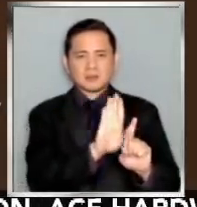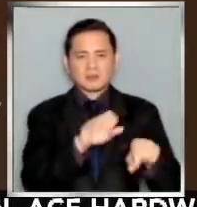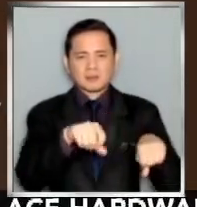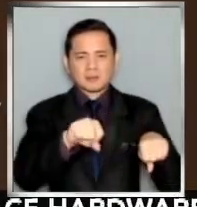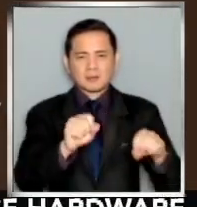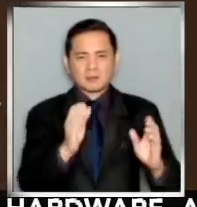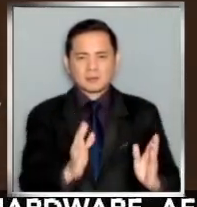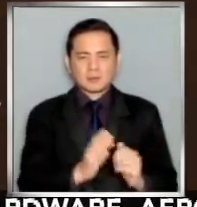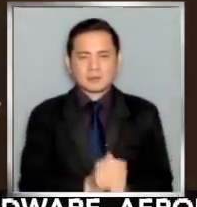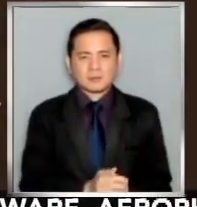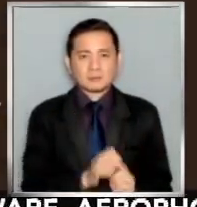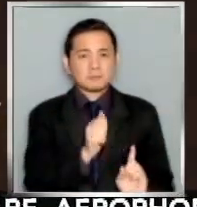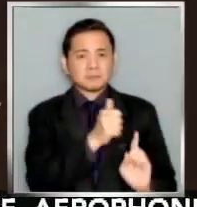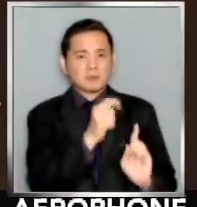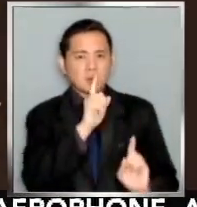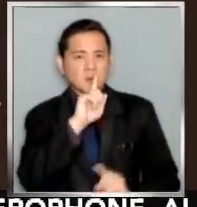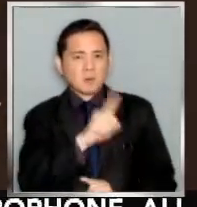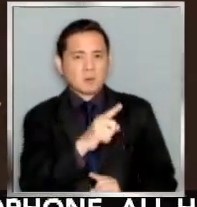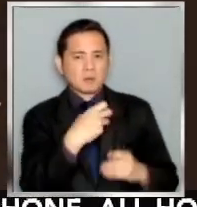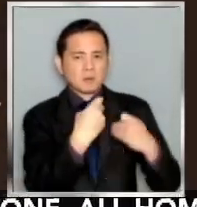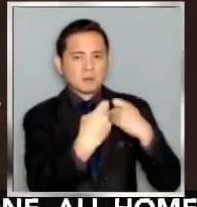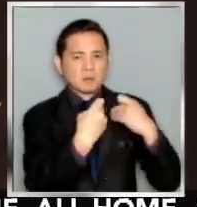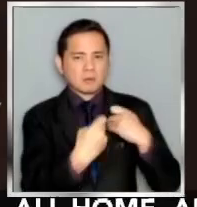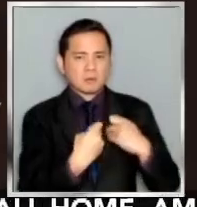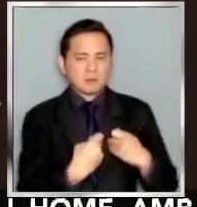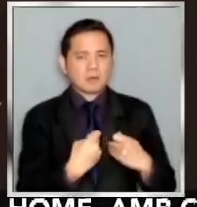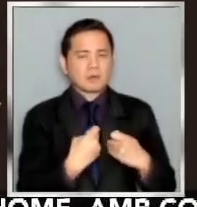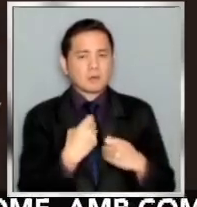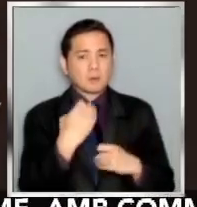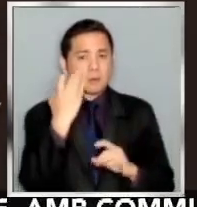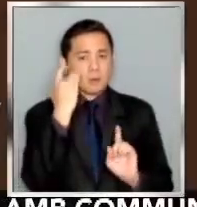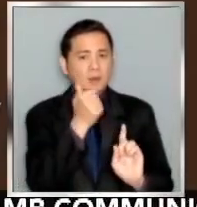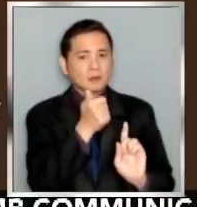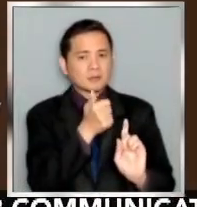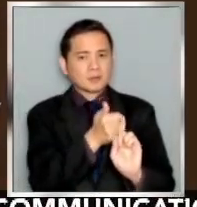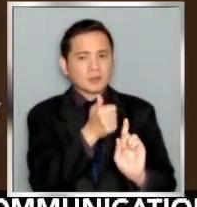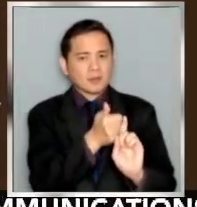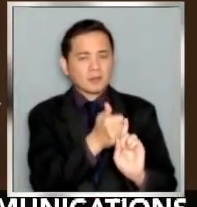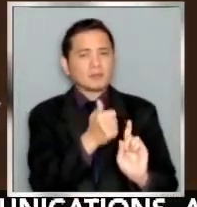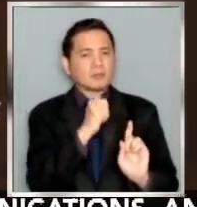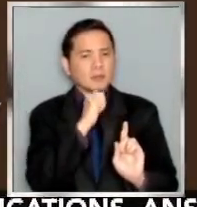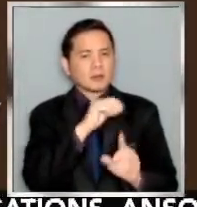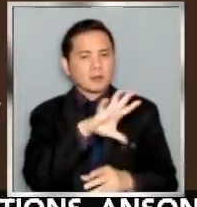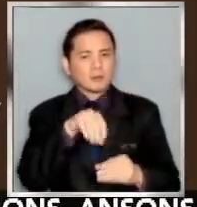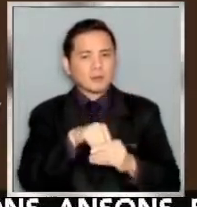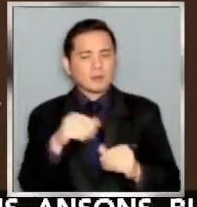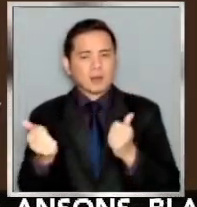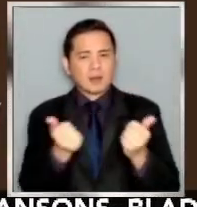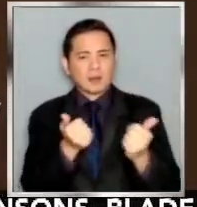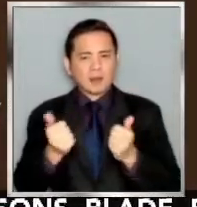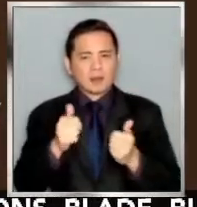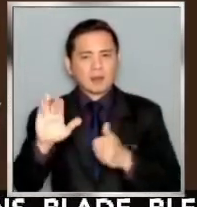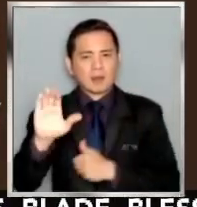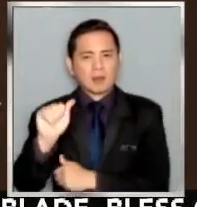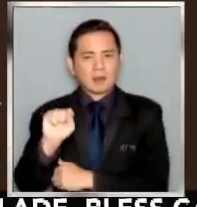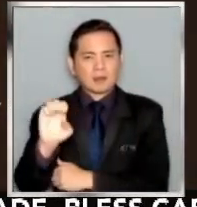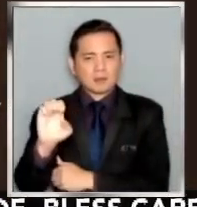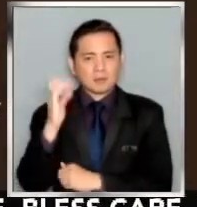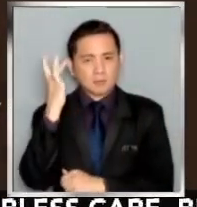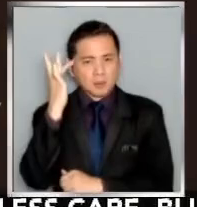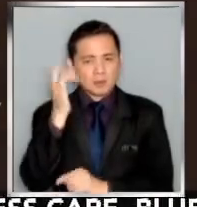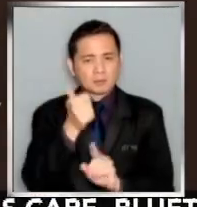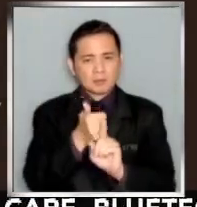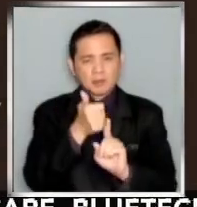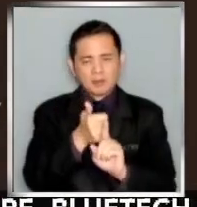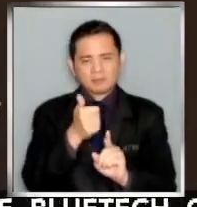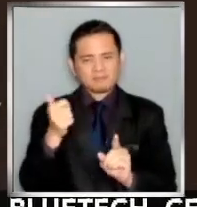din daw siya kung bakit hindi siya dapat managot sa mga kasong administratibo dahil sa posibleng paglabag sa Children's Safety on